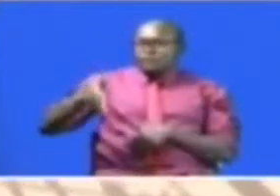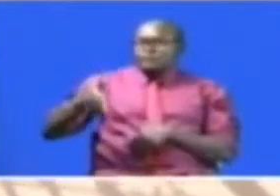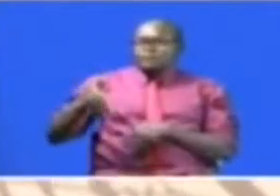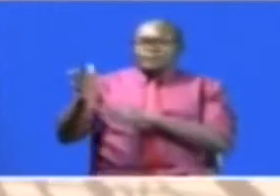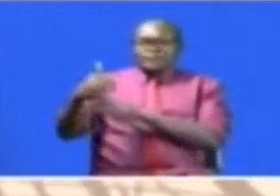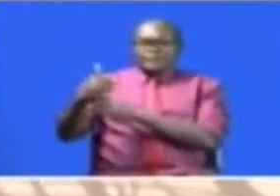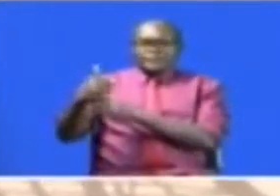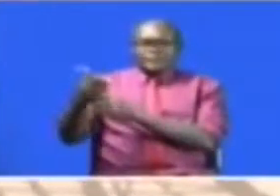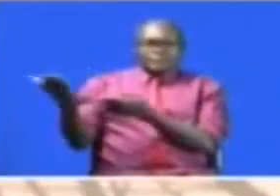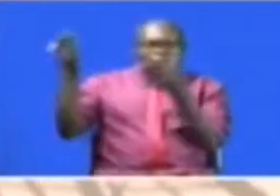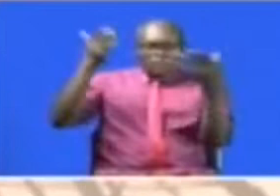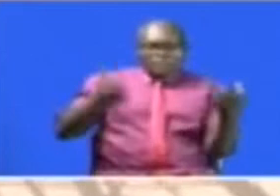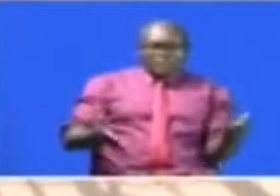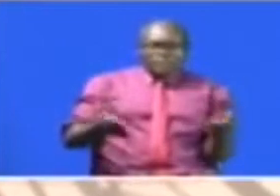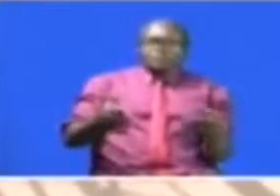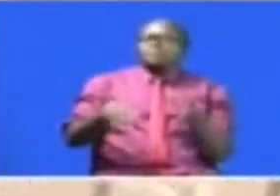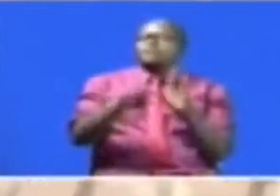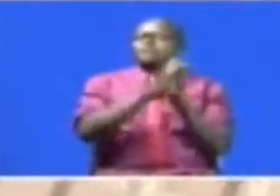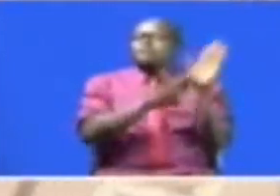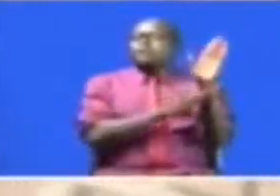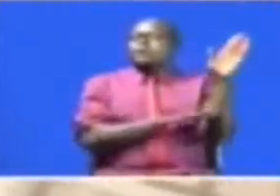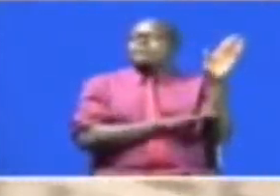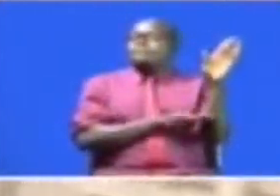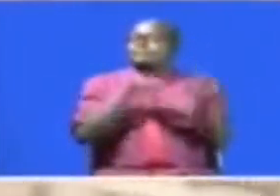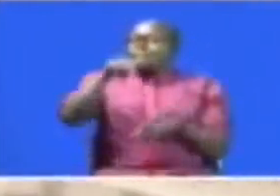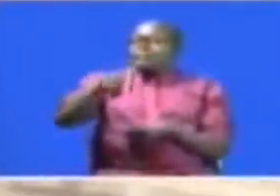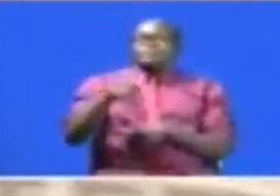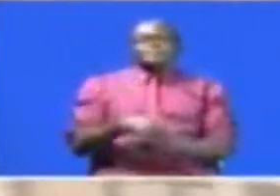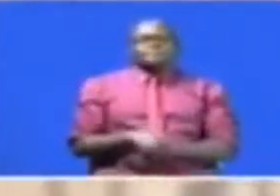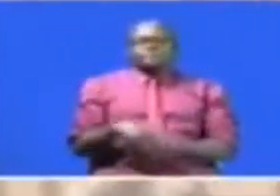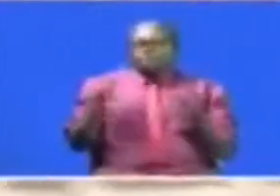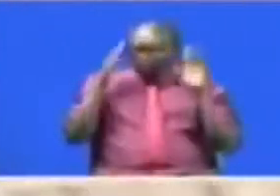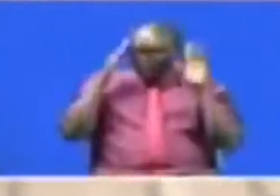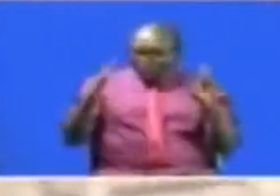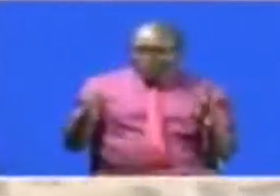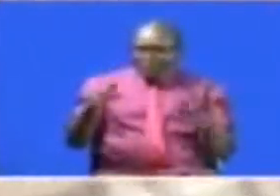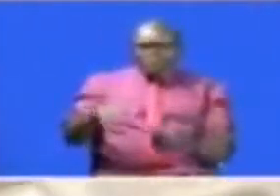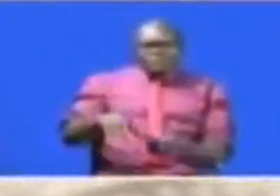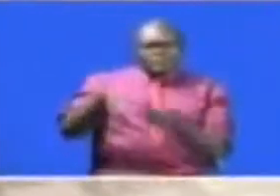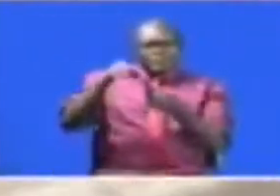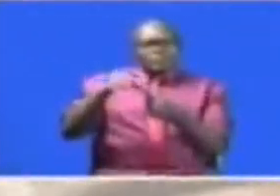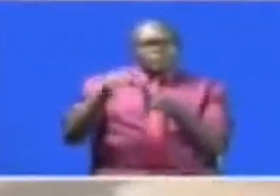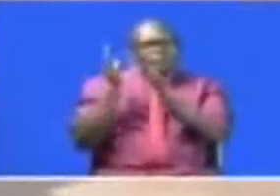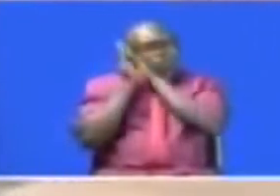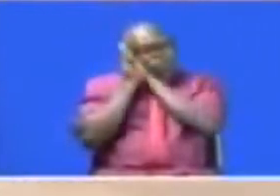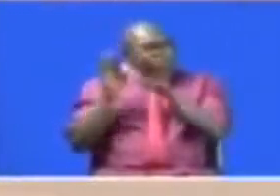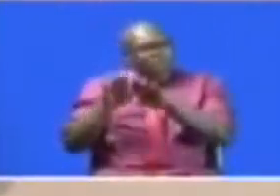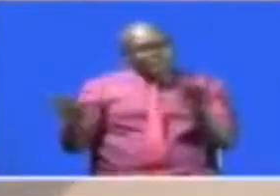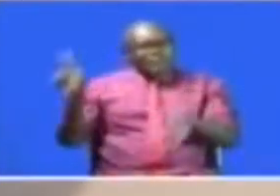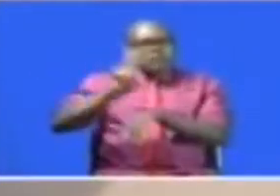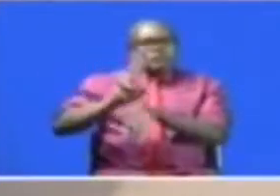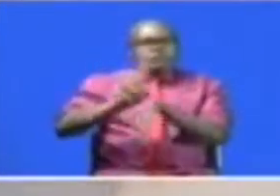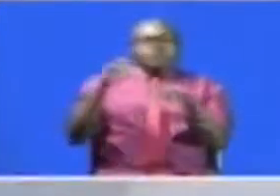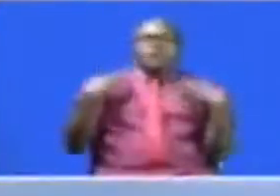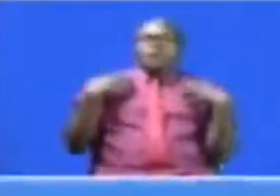siku ya Alhamisi, tunakuletea makala ya zilizopendwa. Awamu hii tukiangazia kitanda kilichosukwa kwa kamba kilichotumika